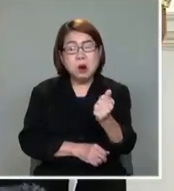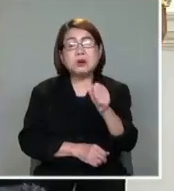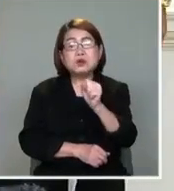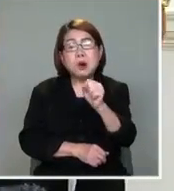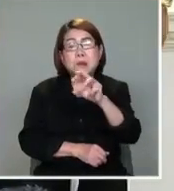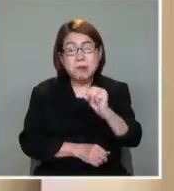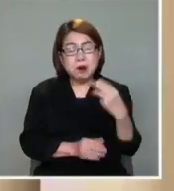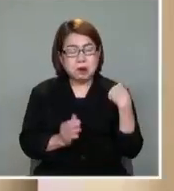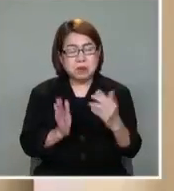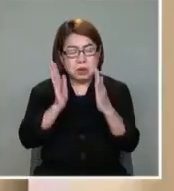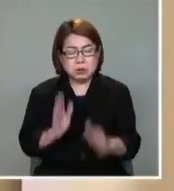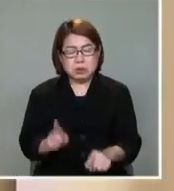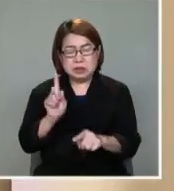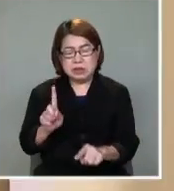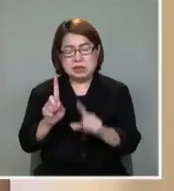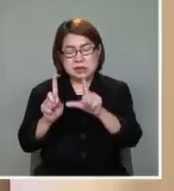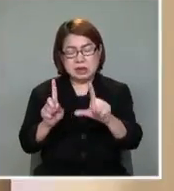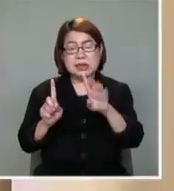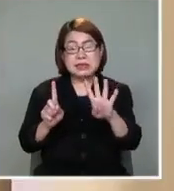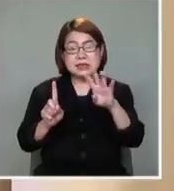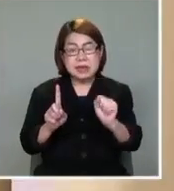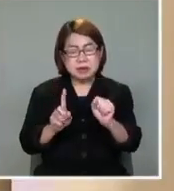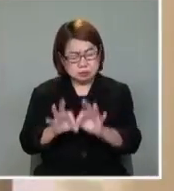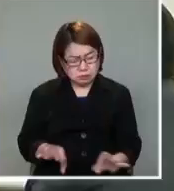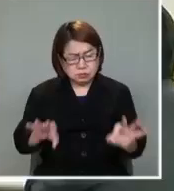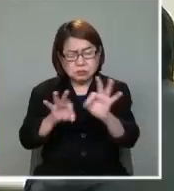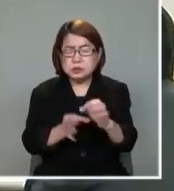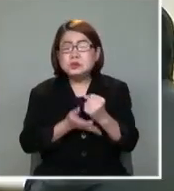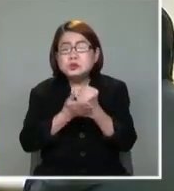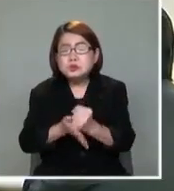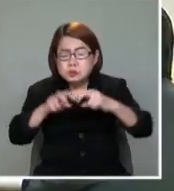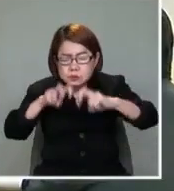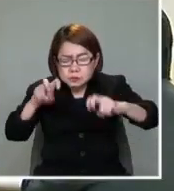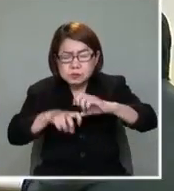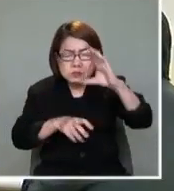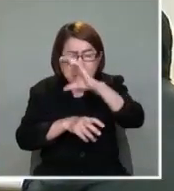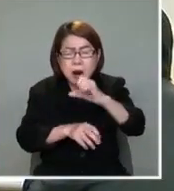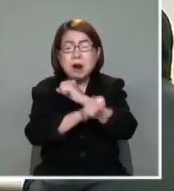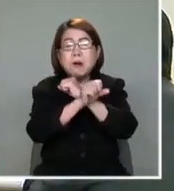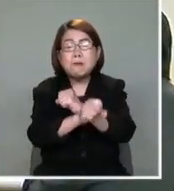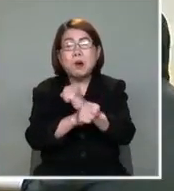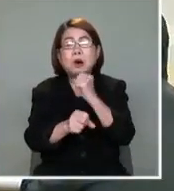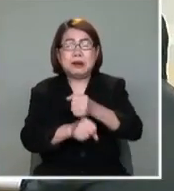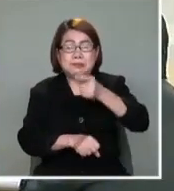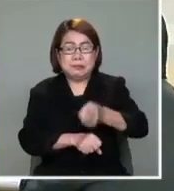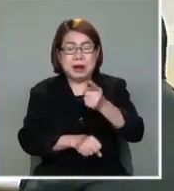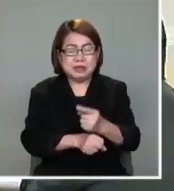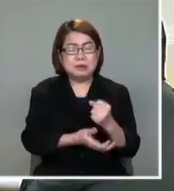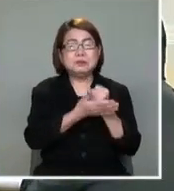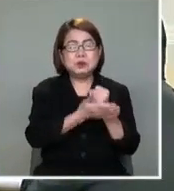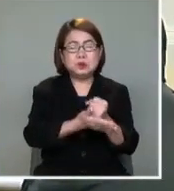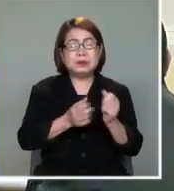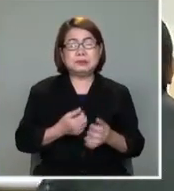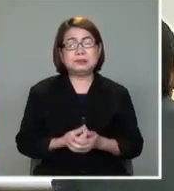นที่ถือว่าเป็นกำลังหลักของประเทศในการรับมือกับการระบาดของโควิด-19 อย่างต่อเนื่องเลยนะคะนอกจากนี้แ